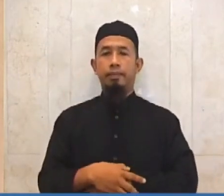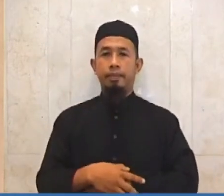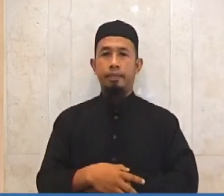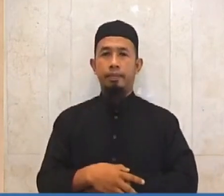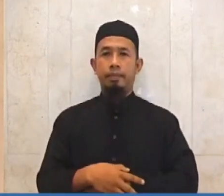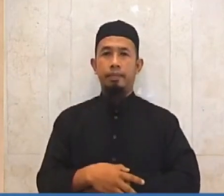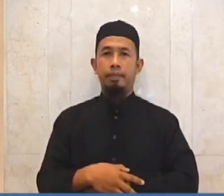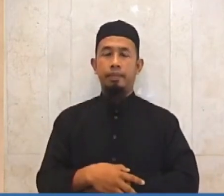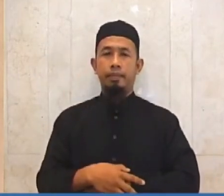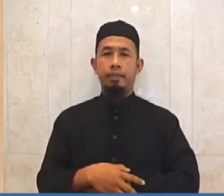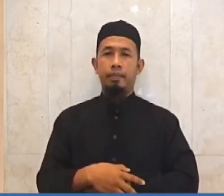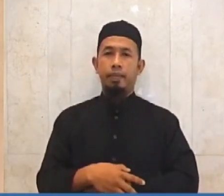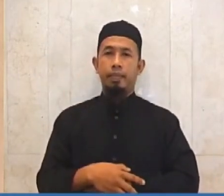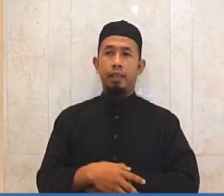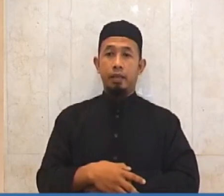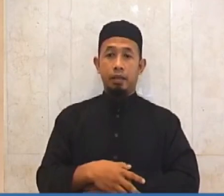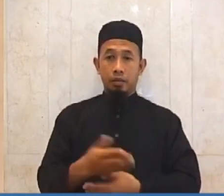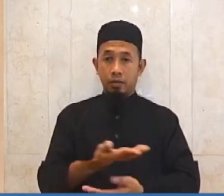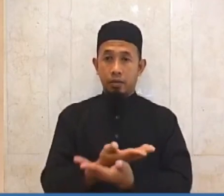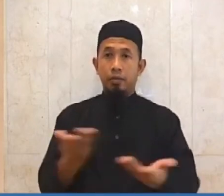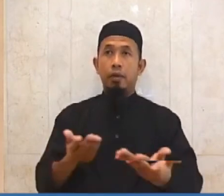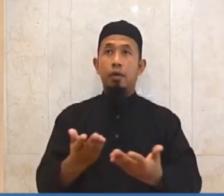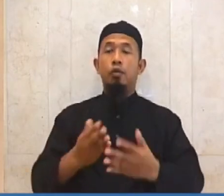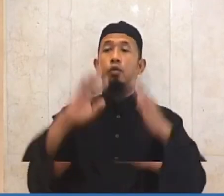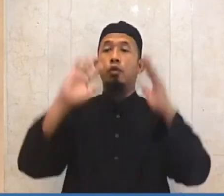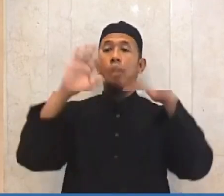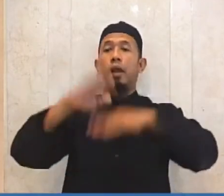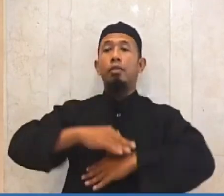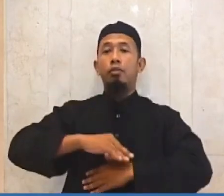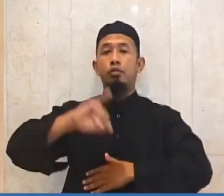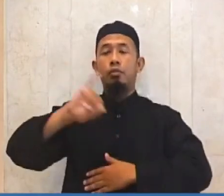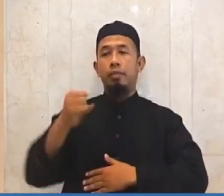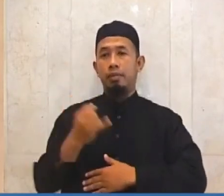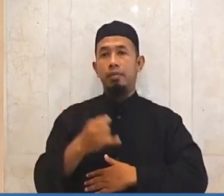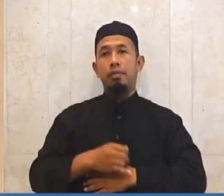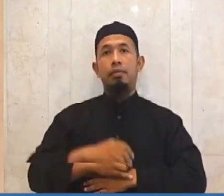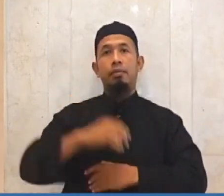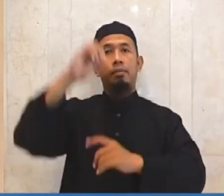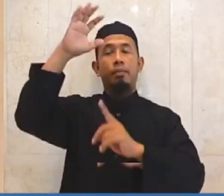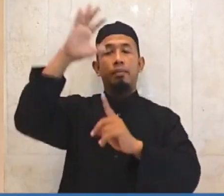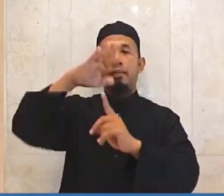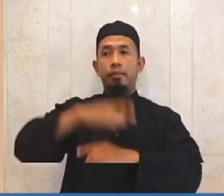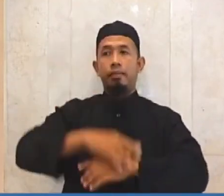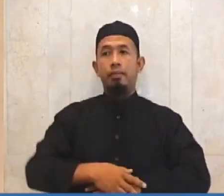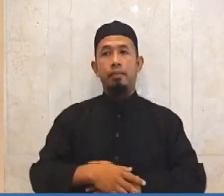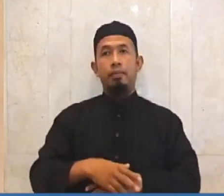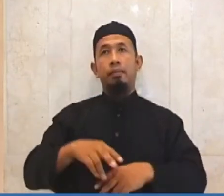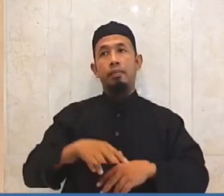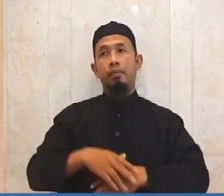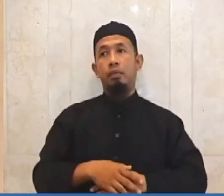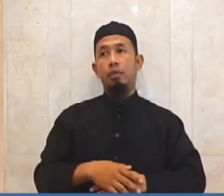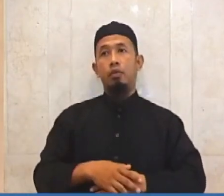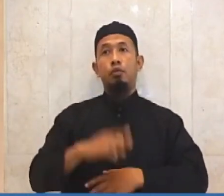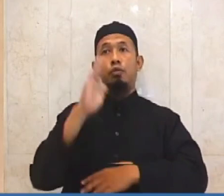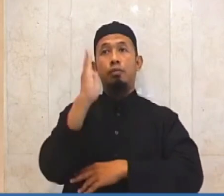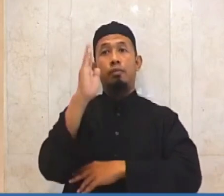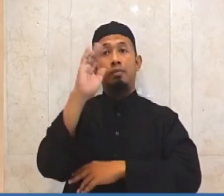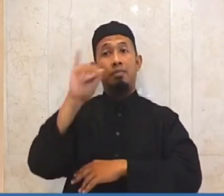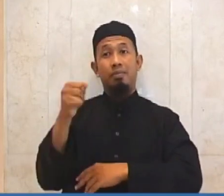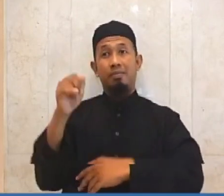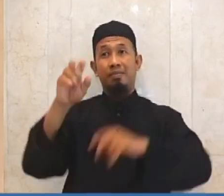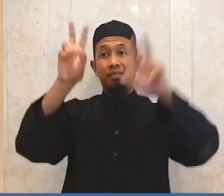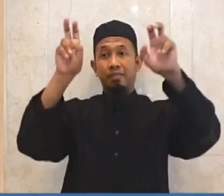taala jemaah salat Jumat rahimakumullah tema khotbah hari ini adalah urgensi